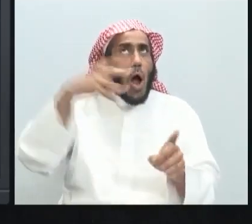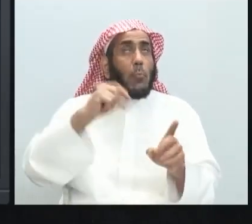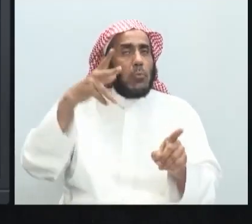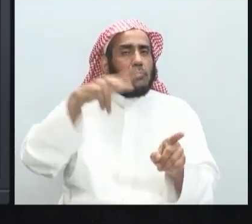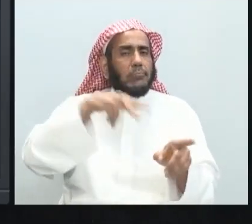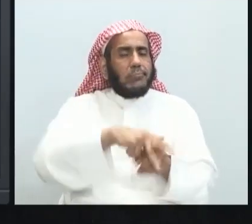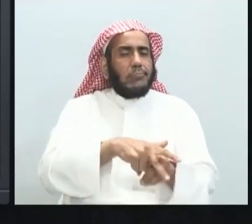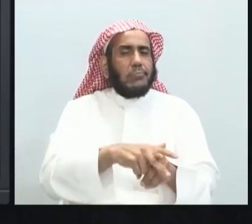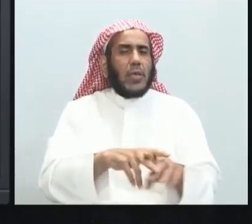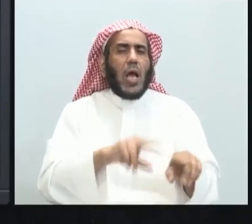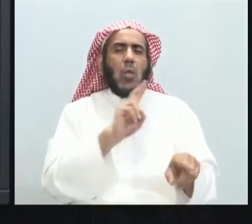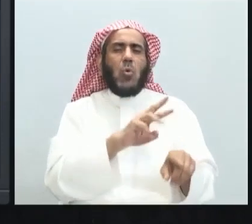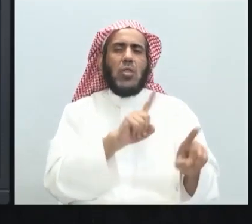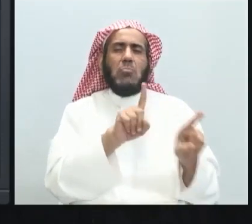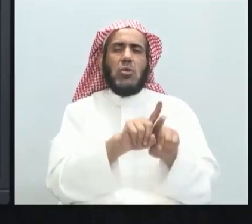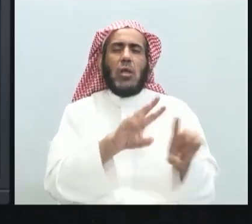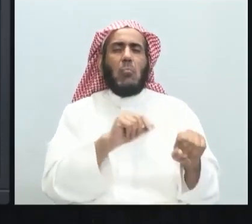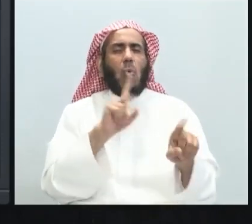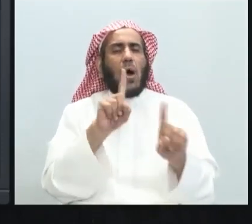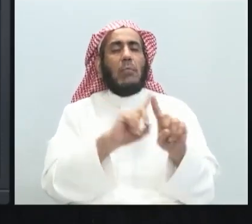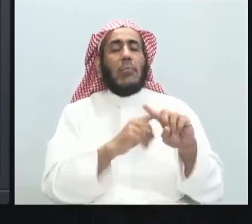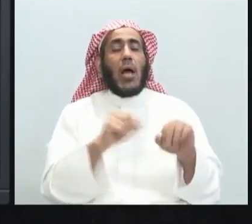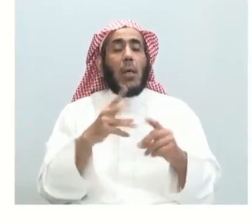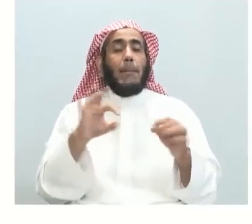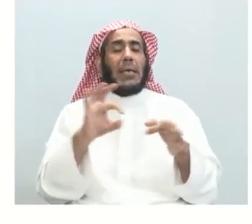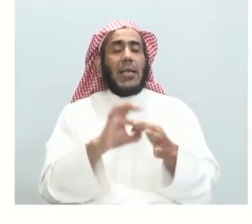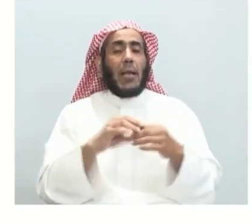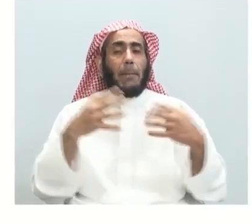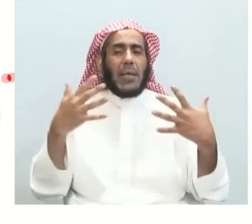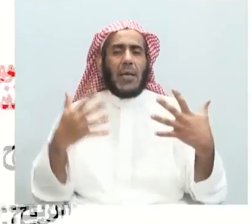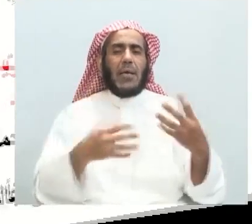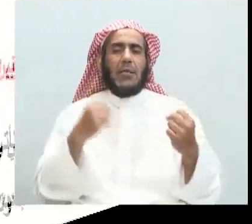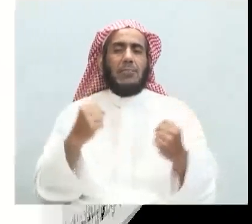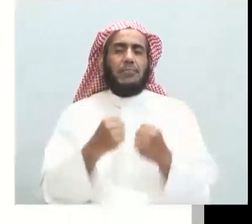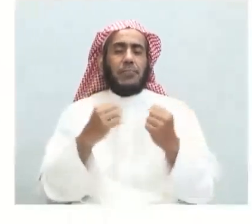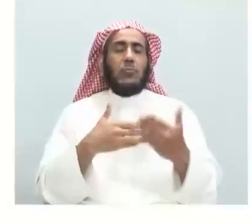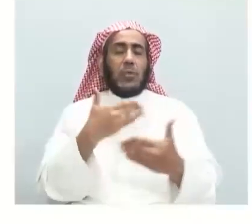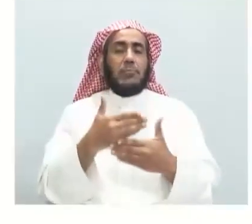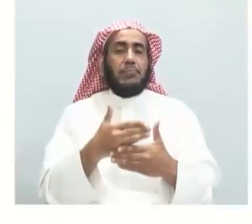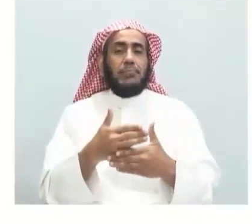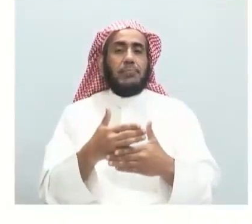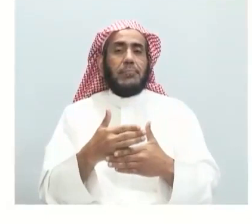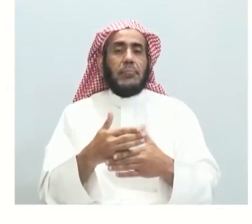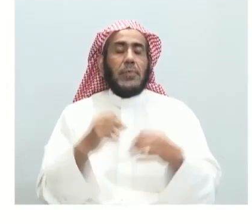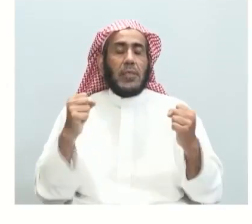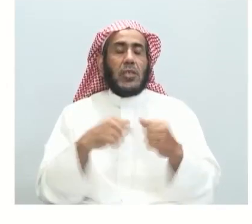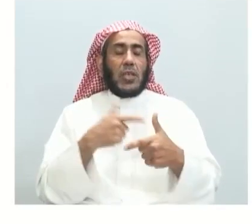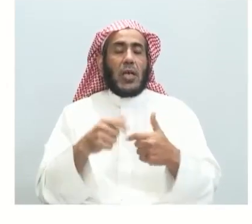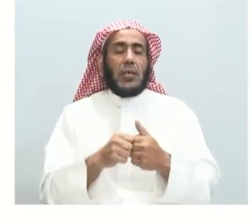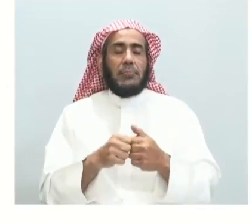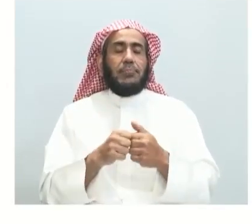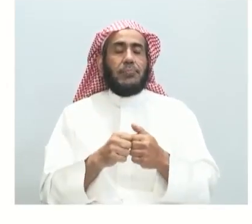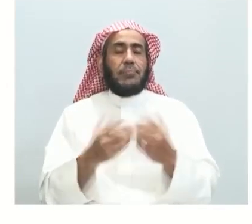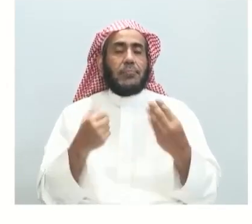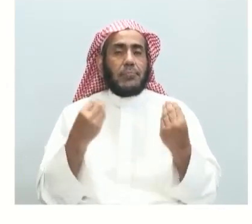وعلا به المكذبين المعاندين هذا ما يتعلق بهذا النشاط ثم ناتي واياكم الى نشاط اخر